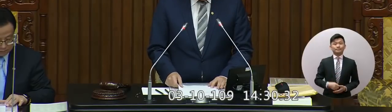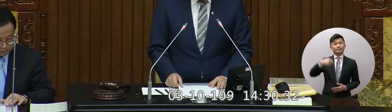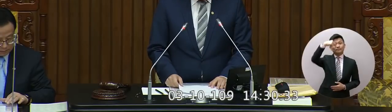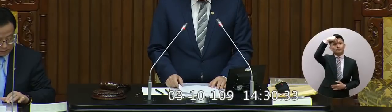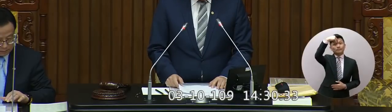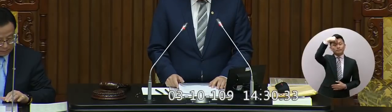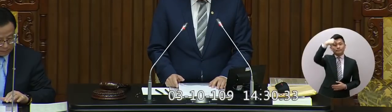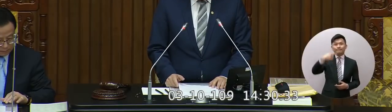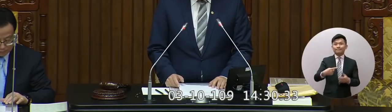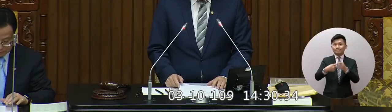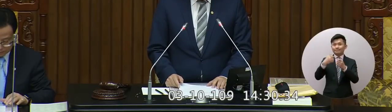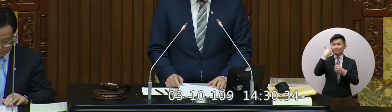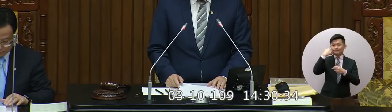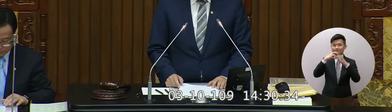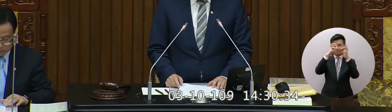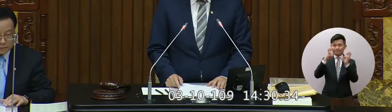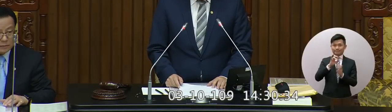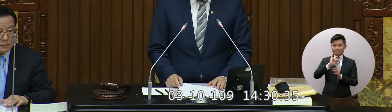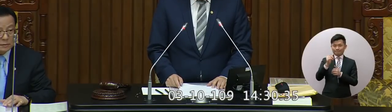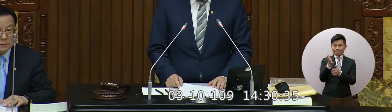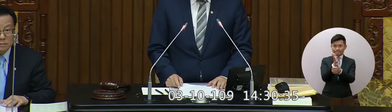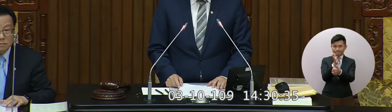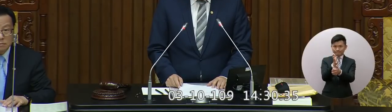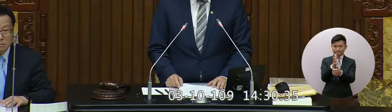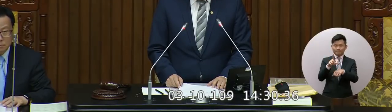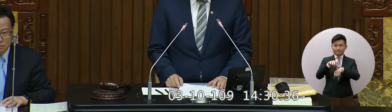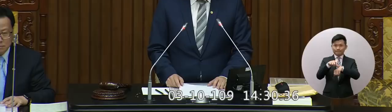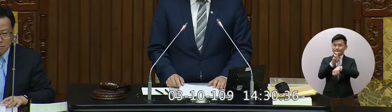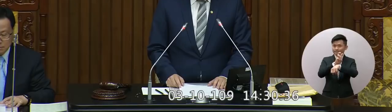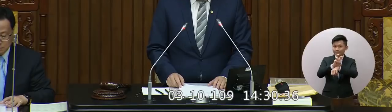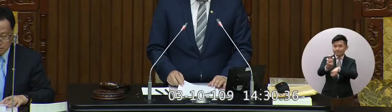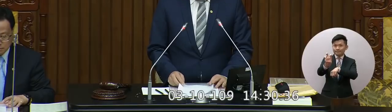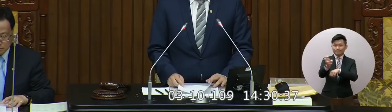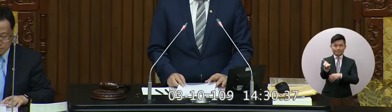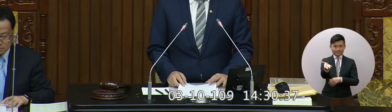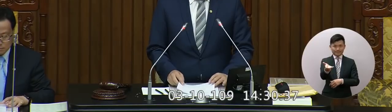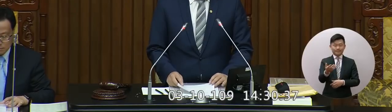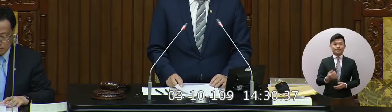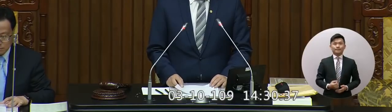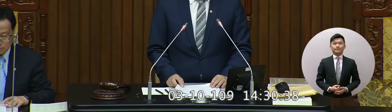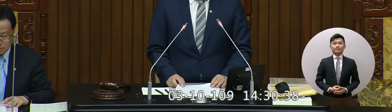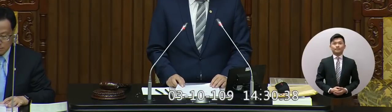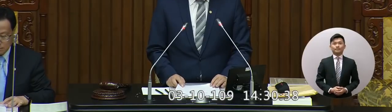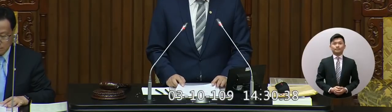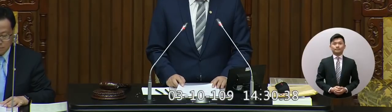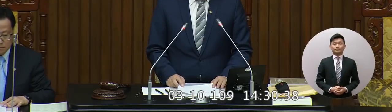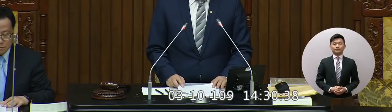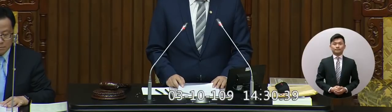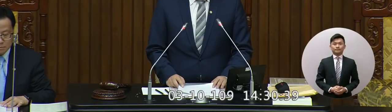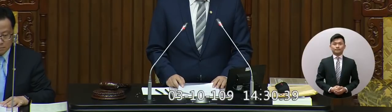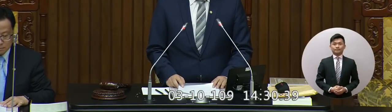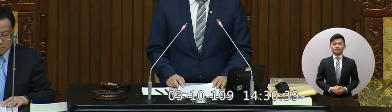下午第一位请杨琼英委员质询，询答时间为30分钟。